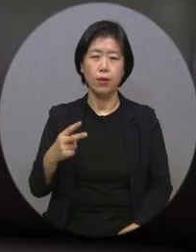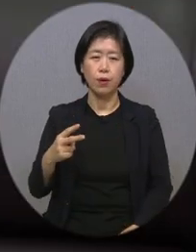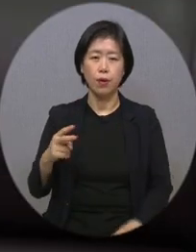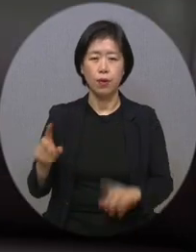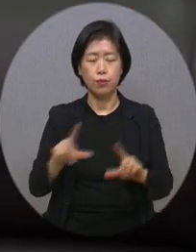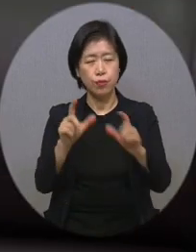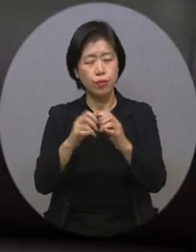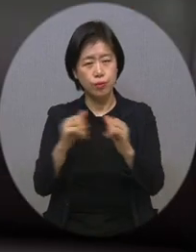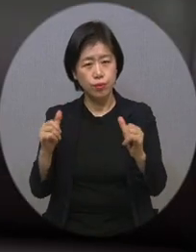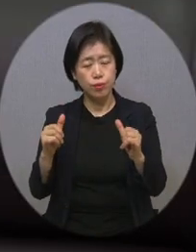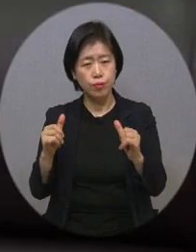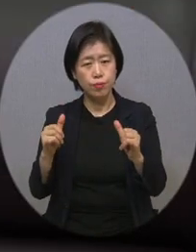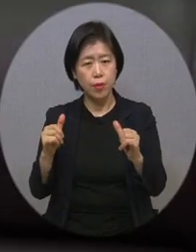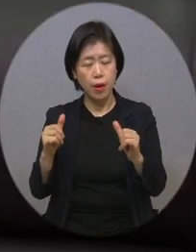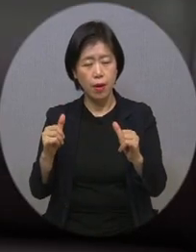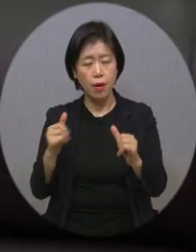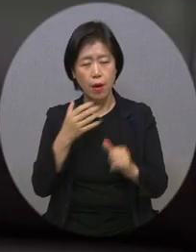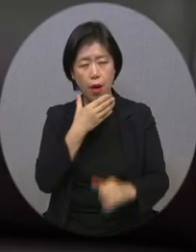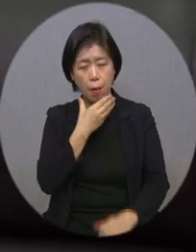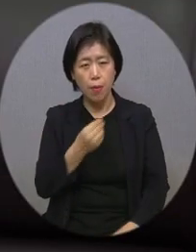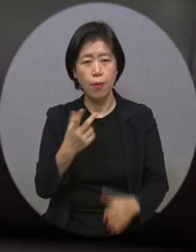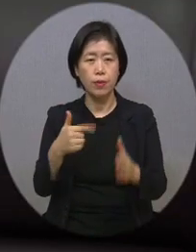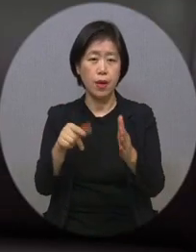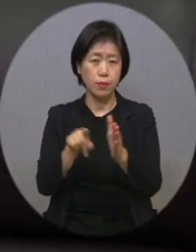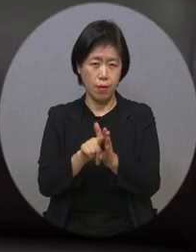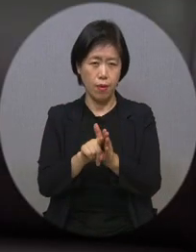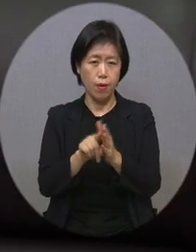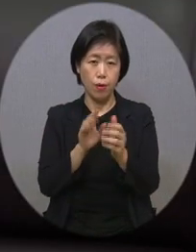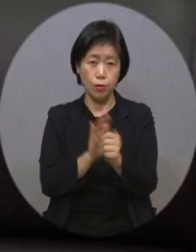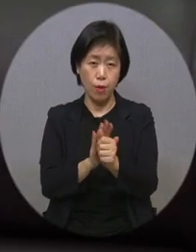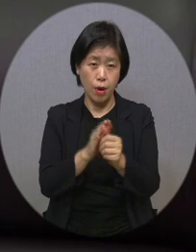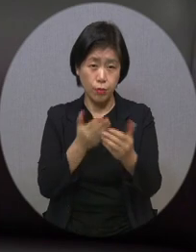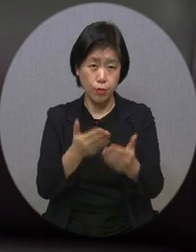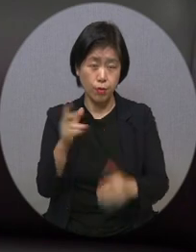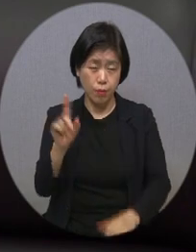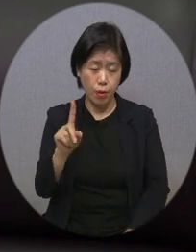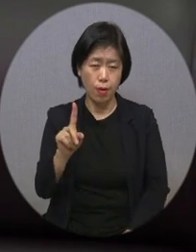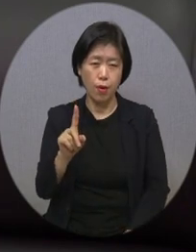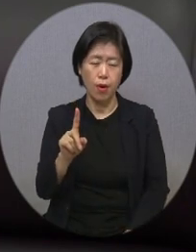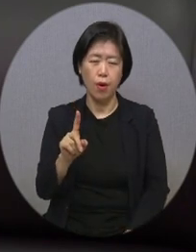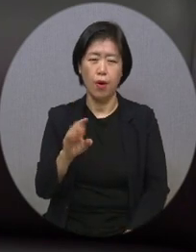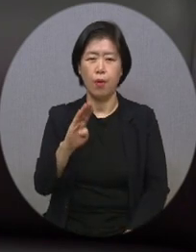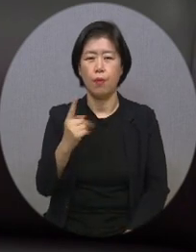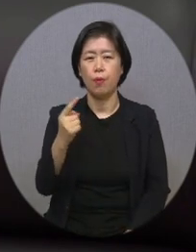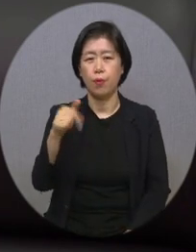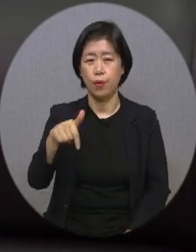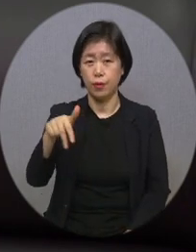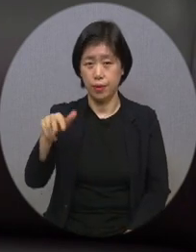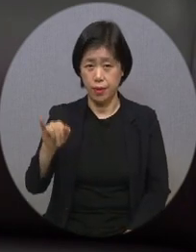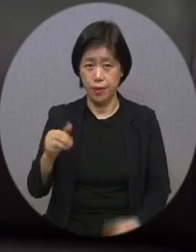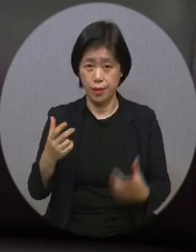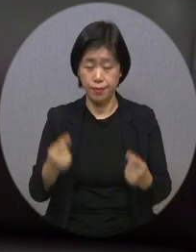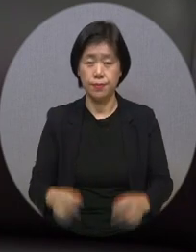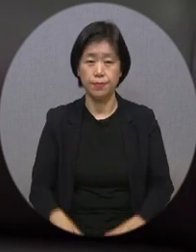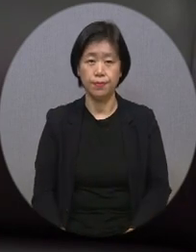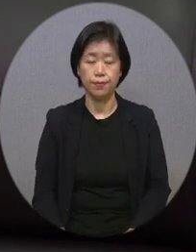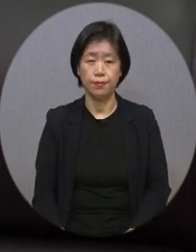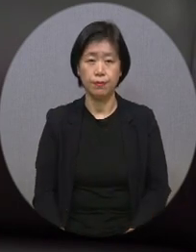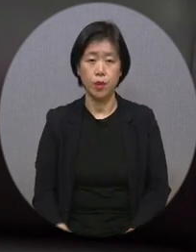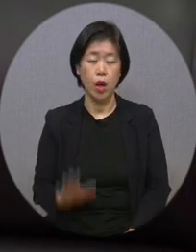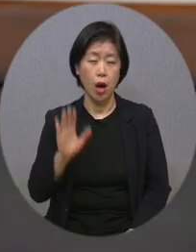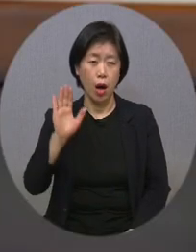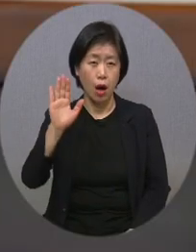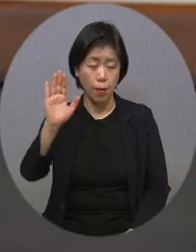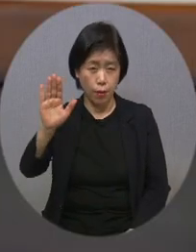것이 다 복지 개념에서 출발을 하기 때문에 이제는 포스트 코로나 그다음 앞으로 위드 코로나 우선 눈앞에 네네. 다가온 시대를